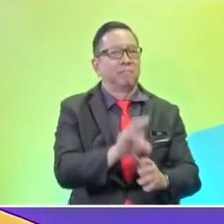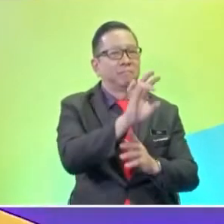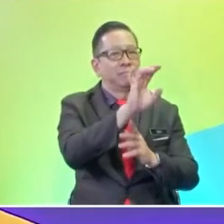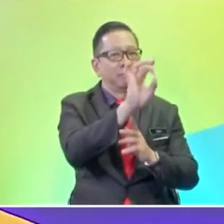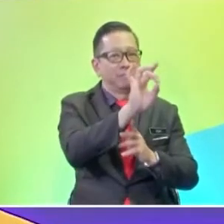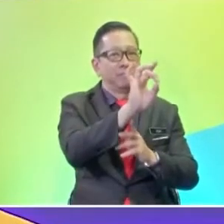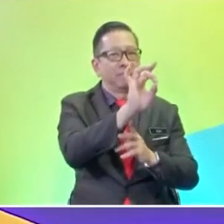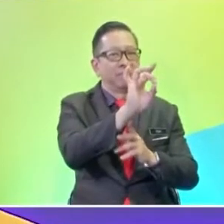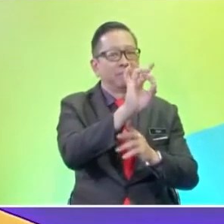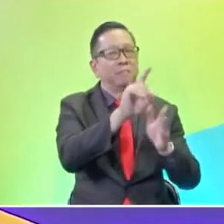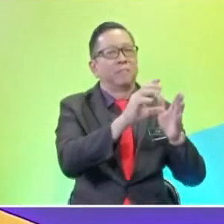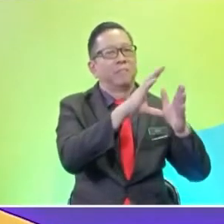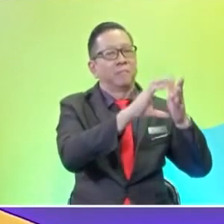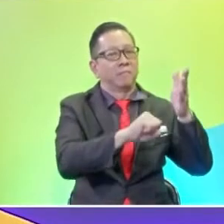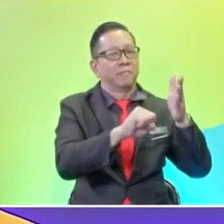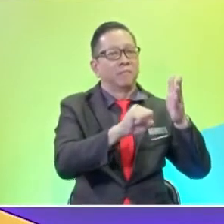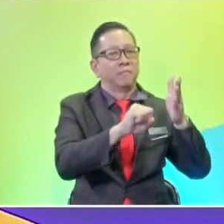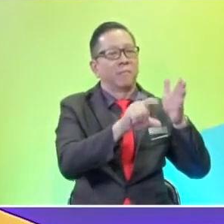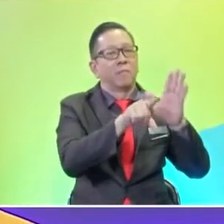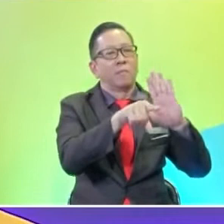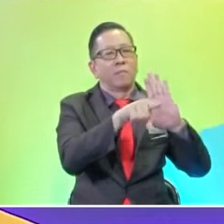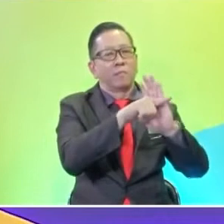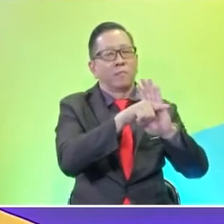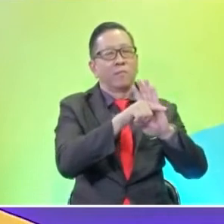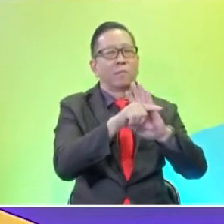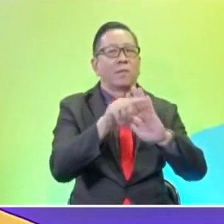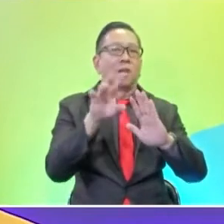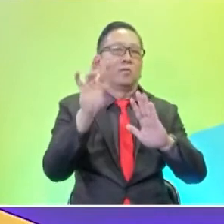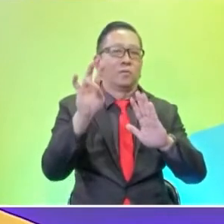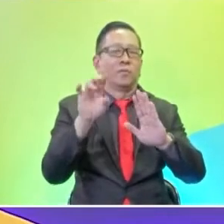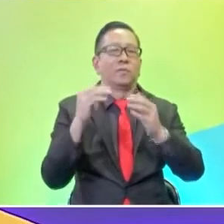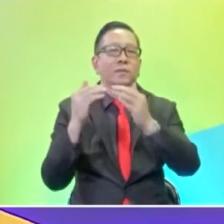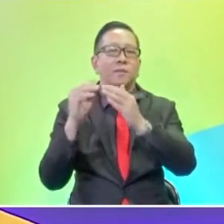tolak 7 = 1